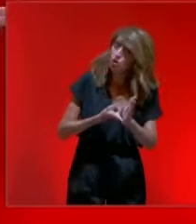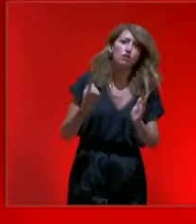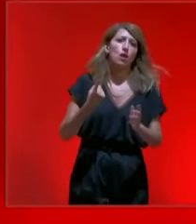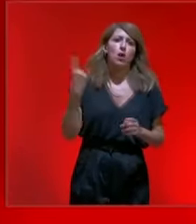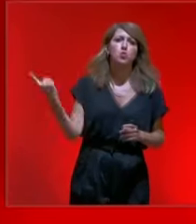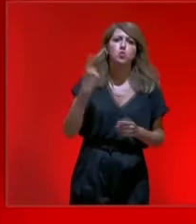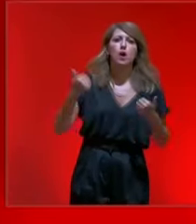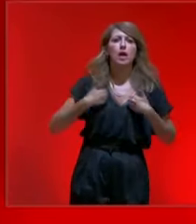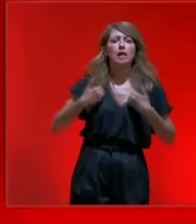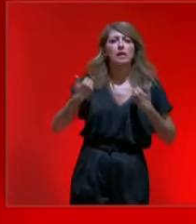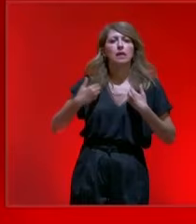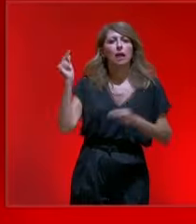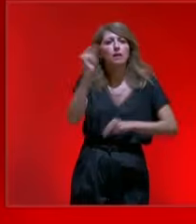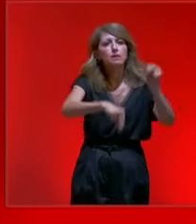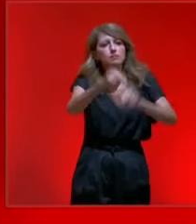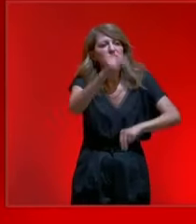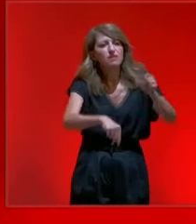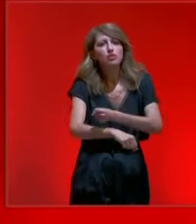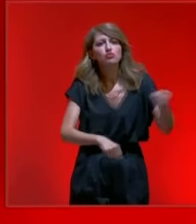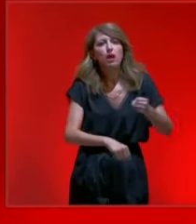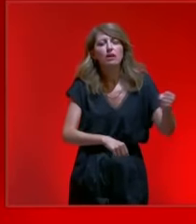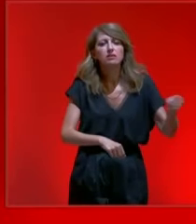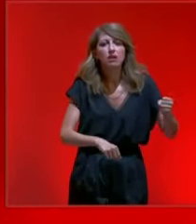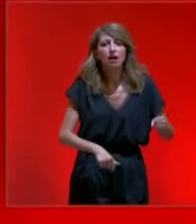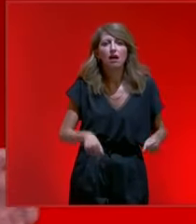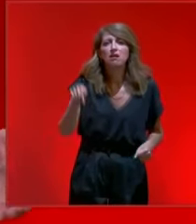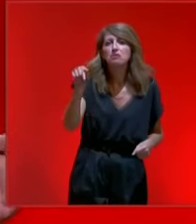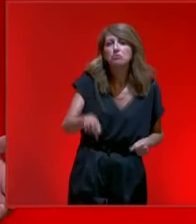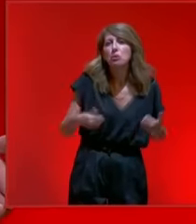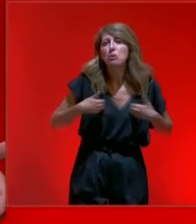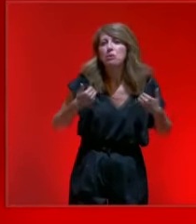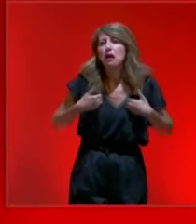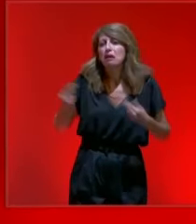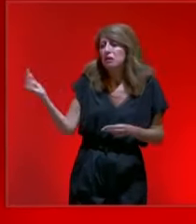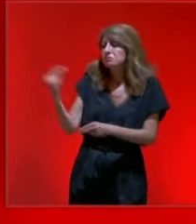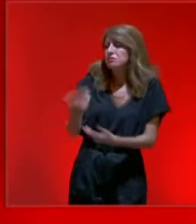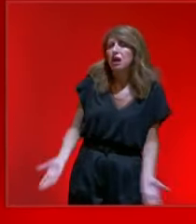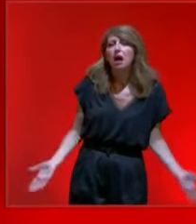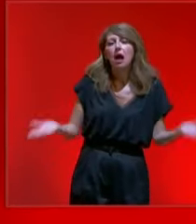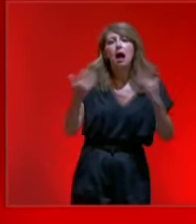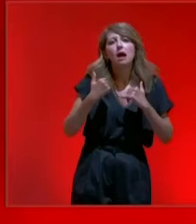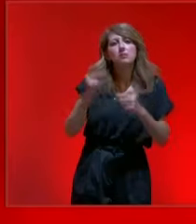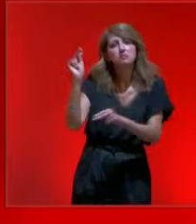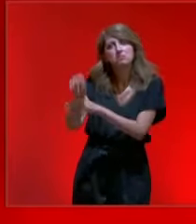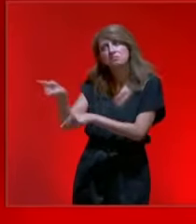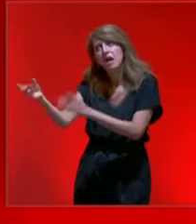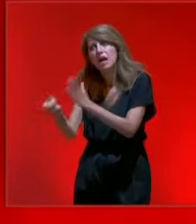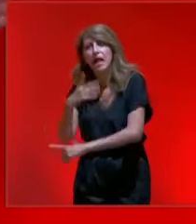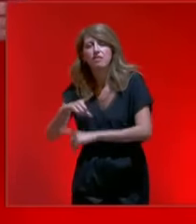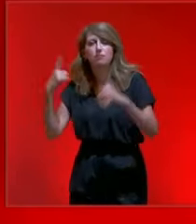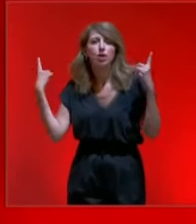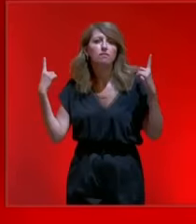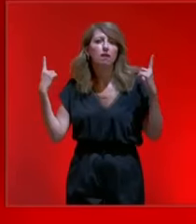προφανώς ενημερώνεται από κανάλια τα οποία δεν είχαμε αξιολογήσει, των οποίων